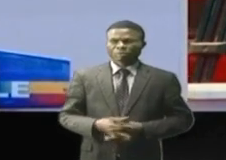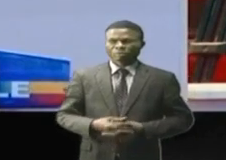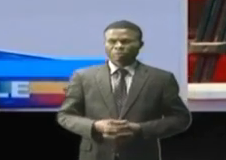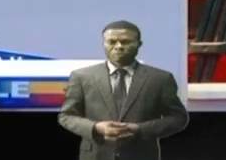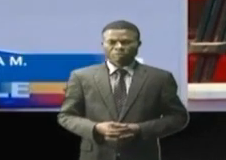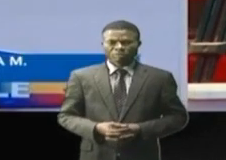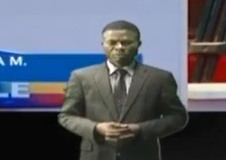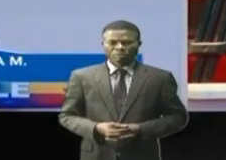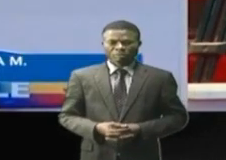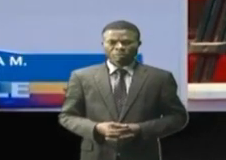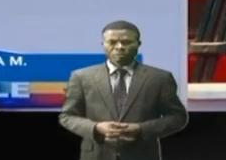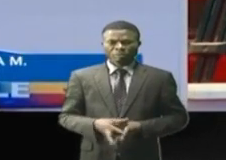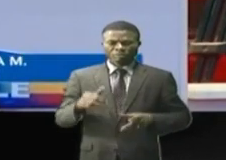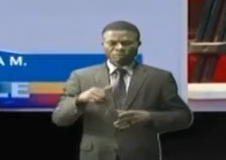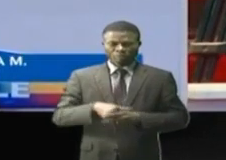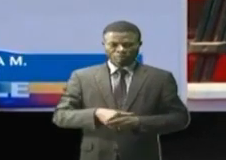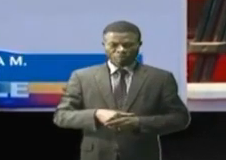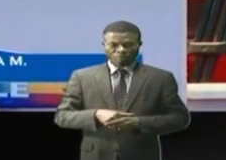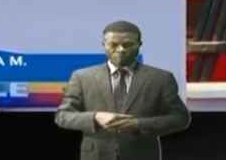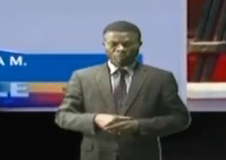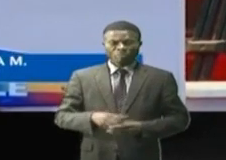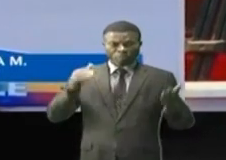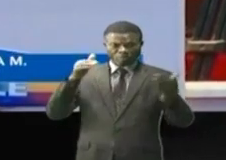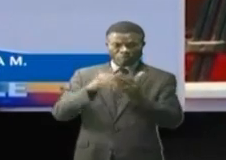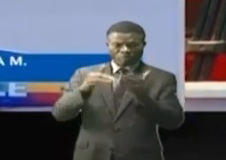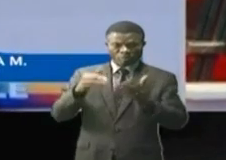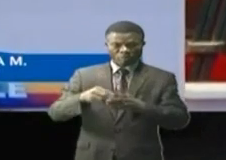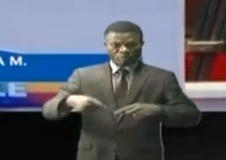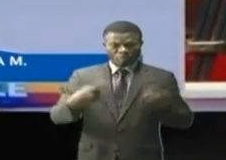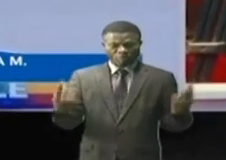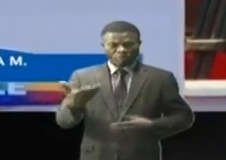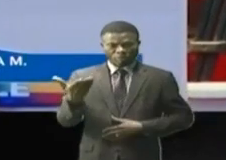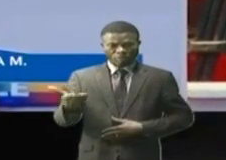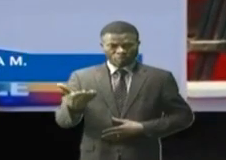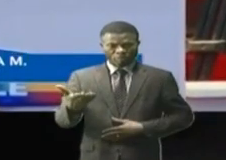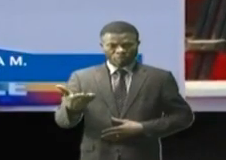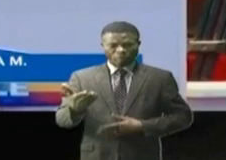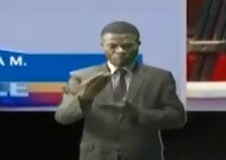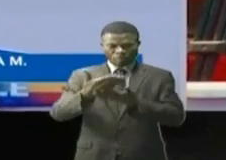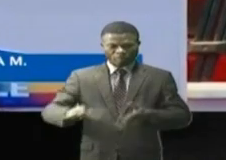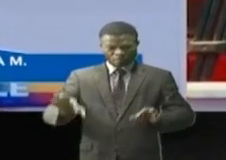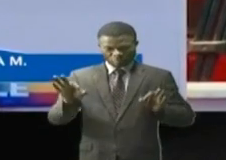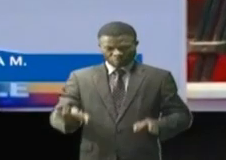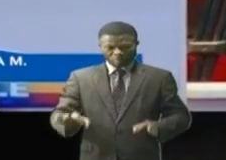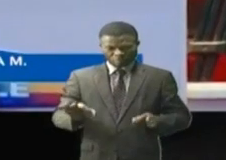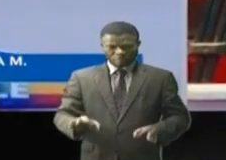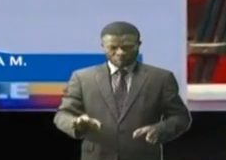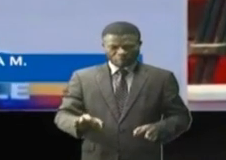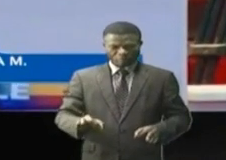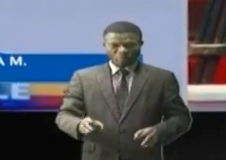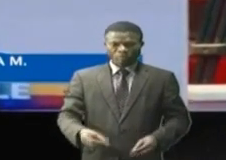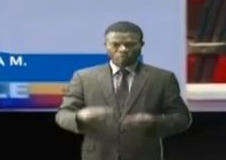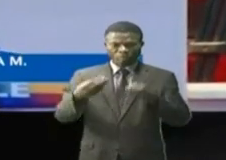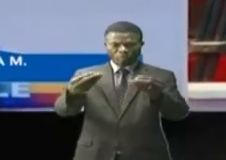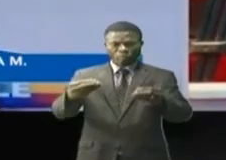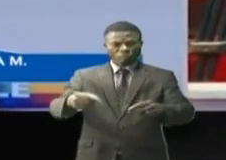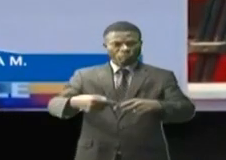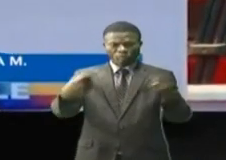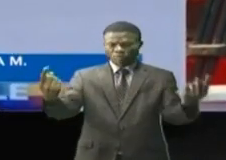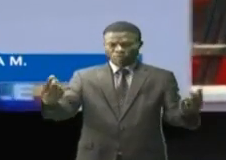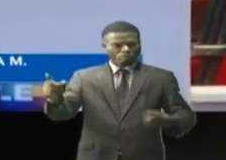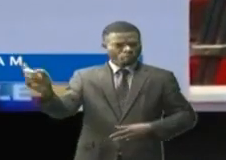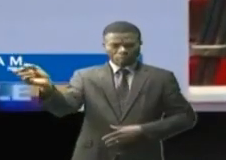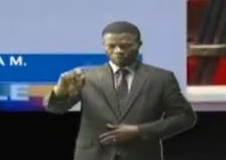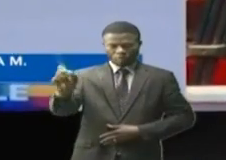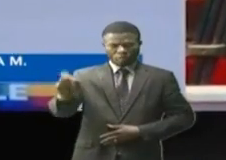Dans cette contre-offensive, aucun millimètre carré de notre territoire ne sera cédé à qui que ce